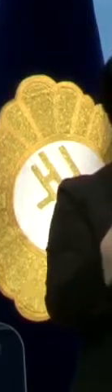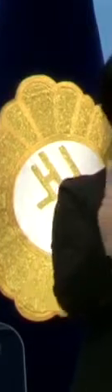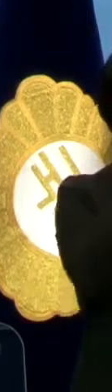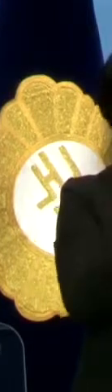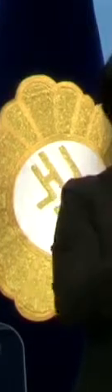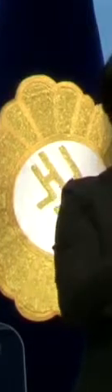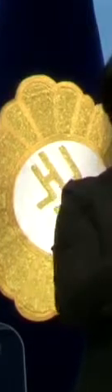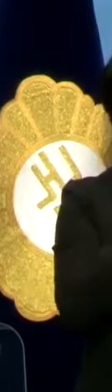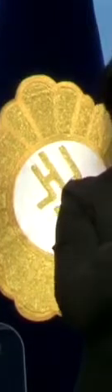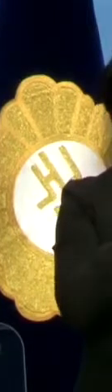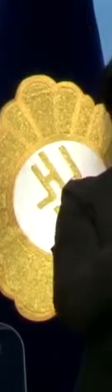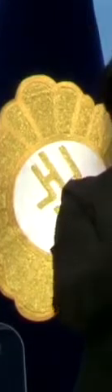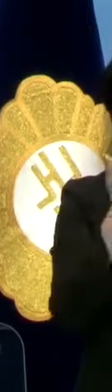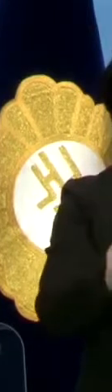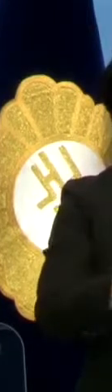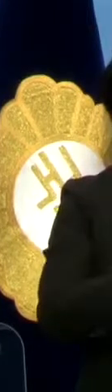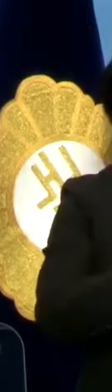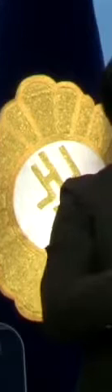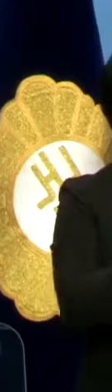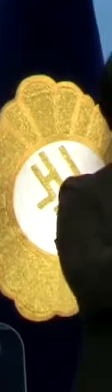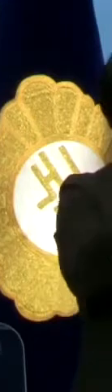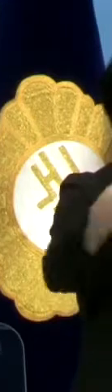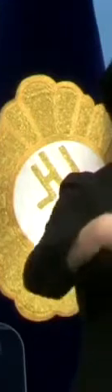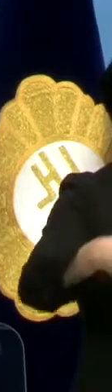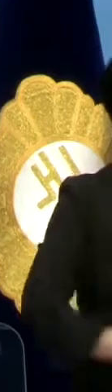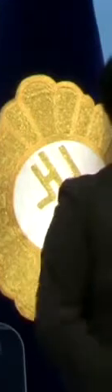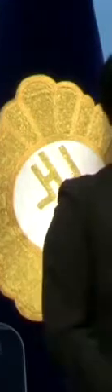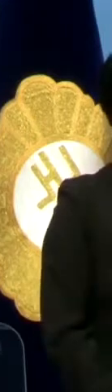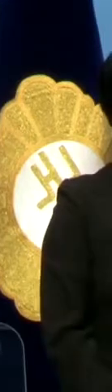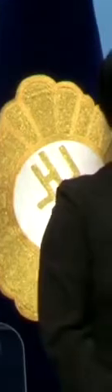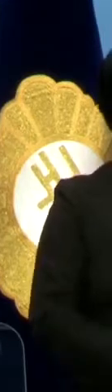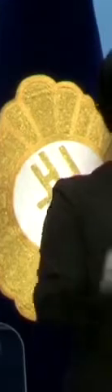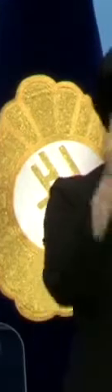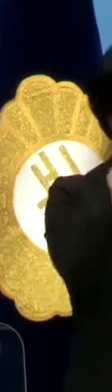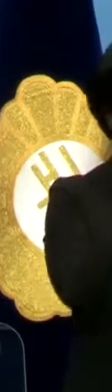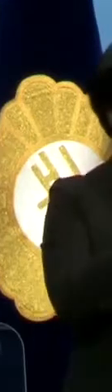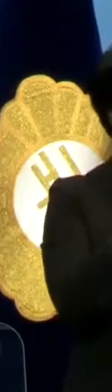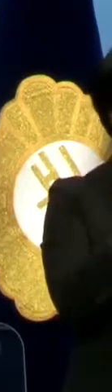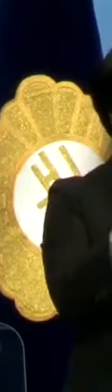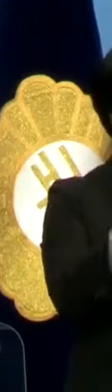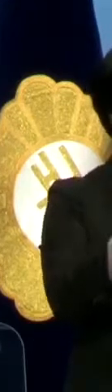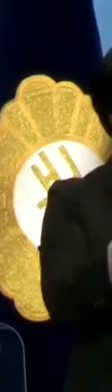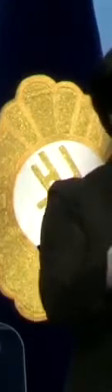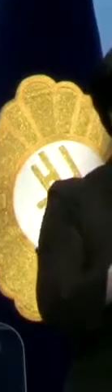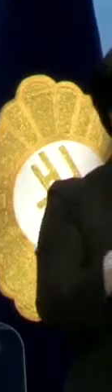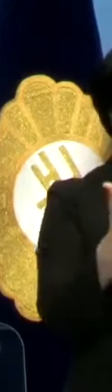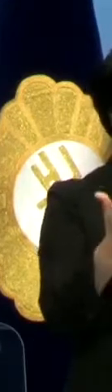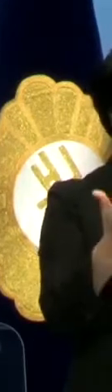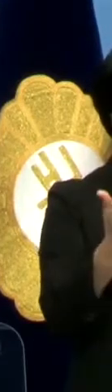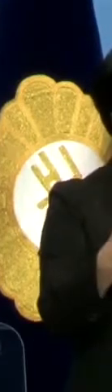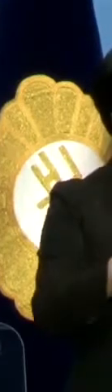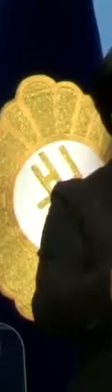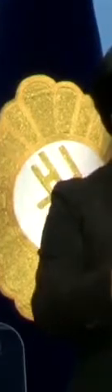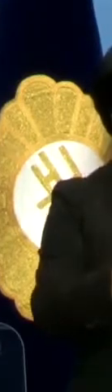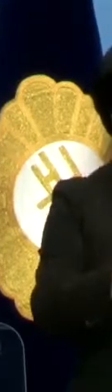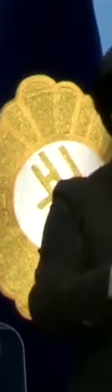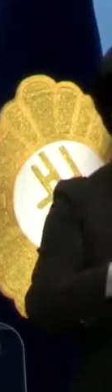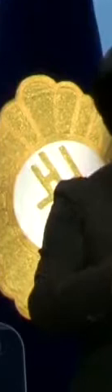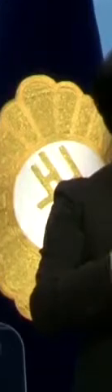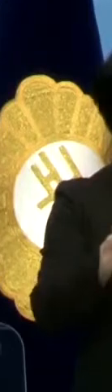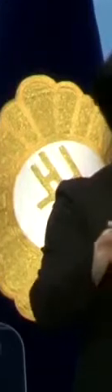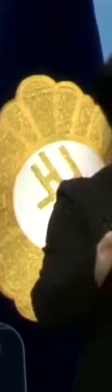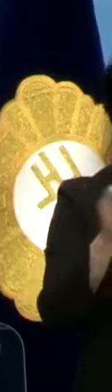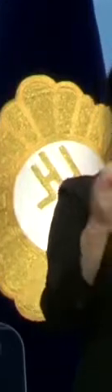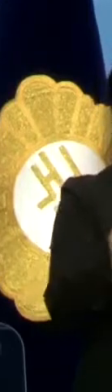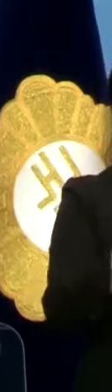심사는 진행했지만 의결은 하지 않았습니다. 오전 11시 48분께 정회를 하며 오후 2시에